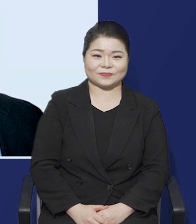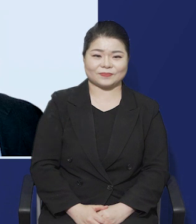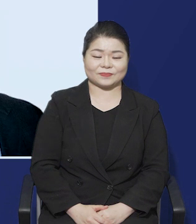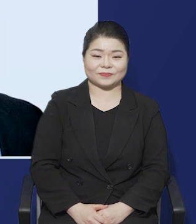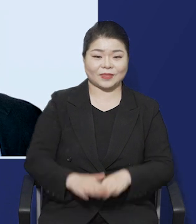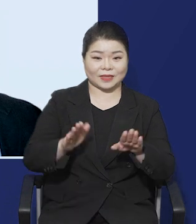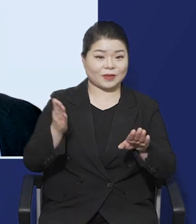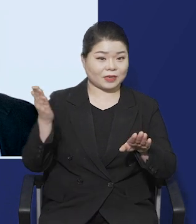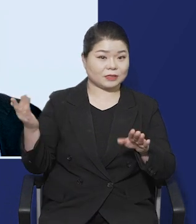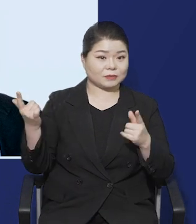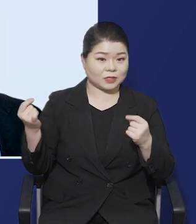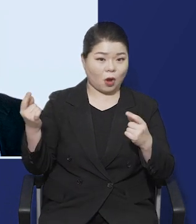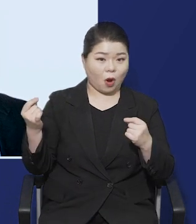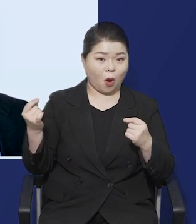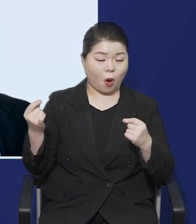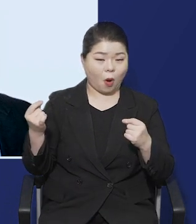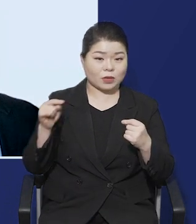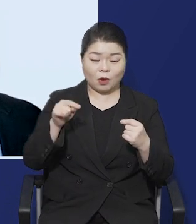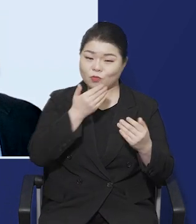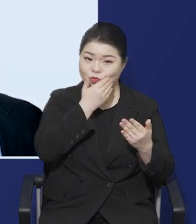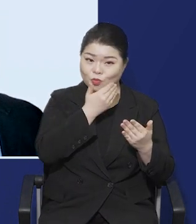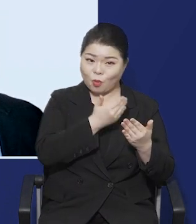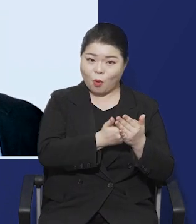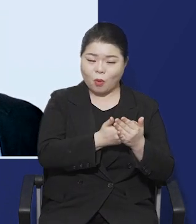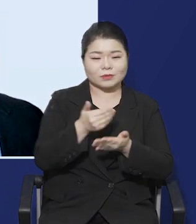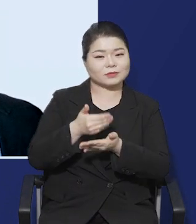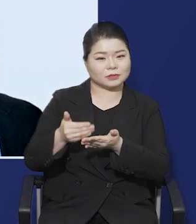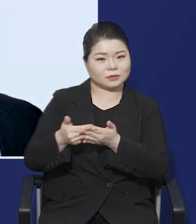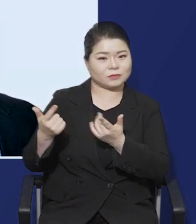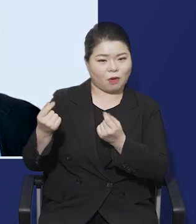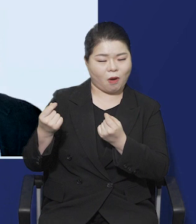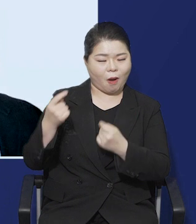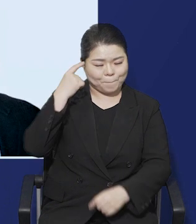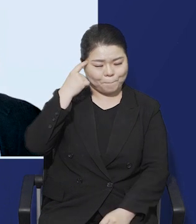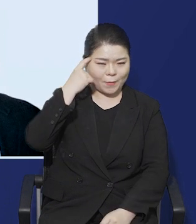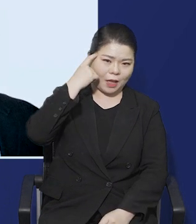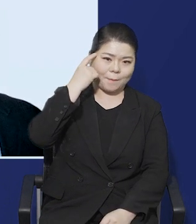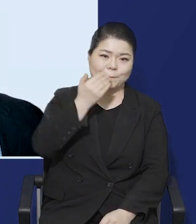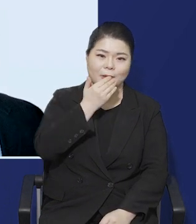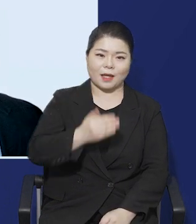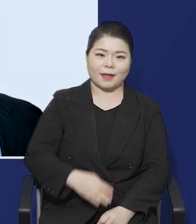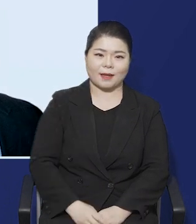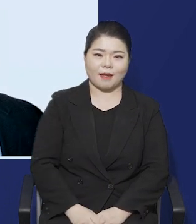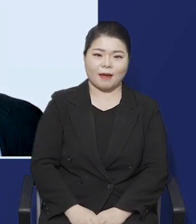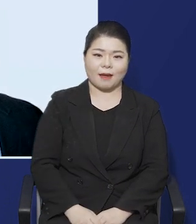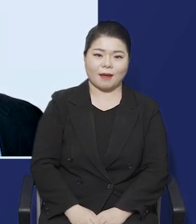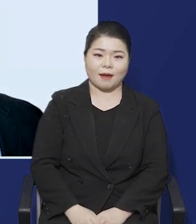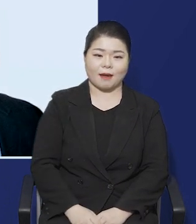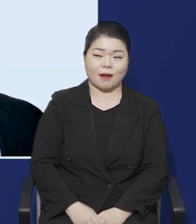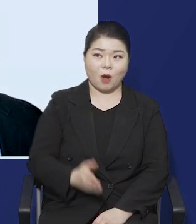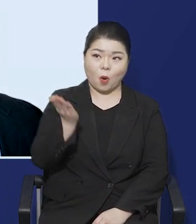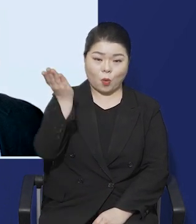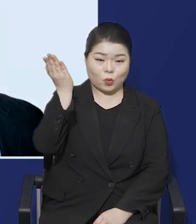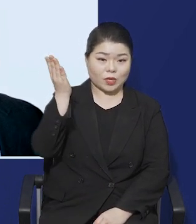지금 보시는 바와 같이 디지털 마케팅의 중요성은 그림을 통해서 인식하실 수 있습니다. 그래프 상단에 있는